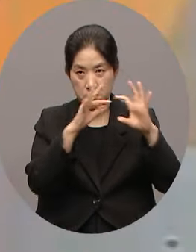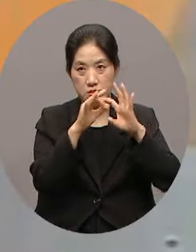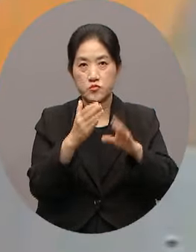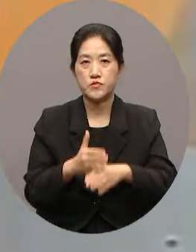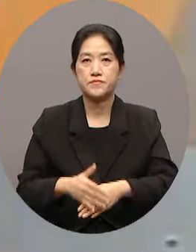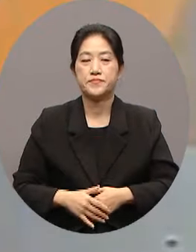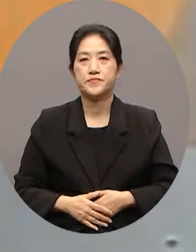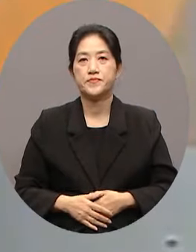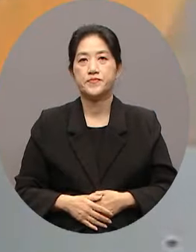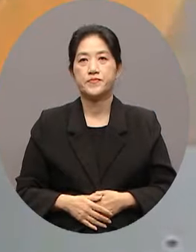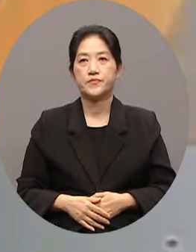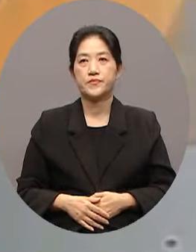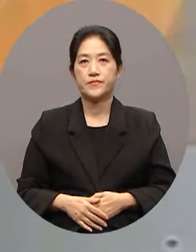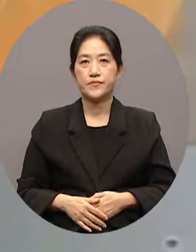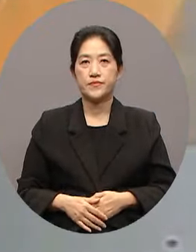뉴스 송정은 있니다